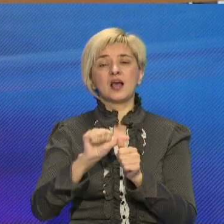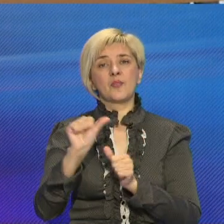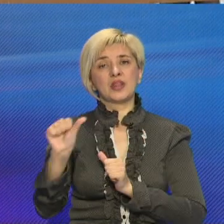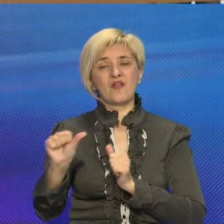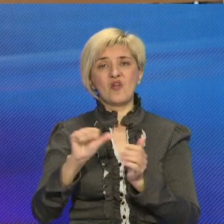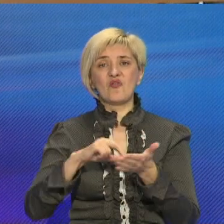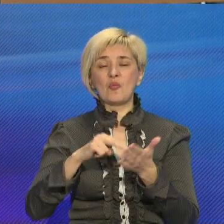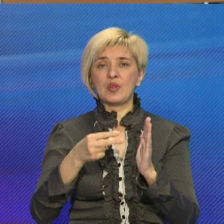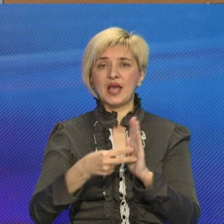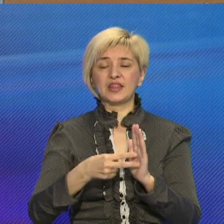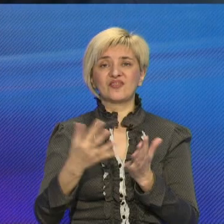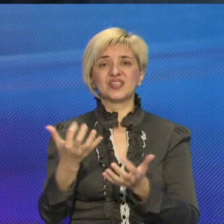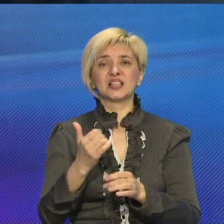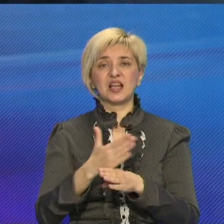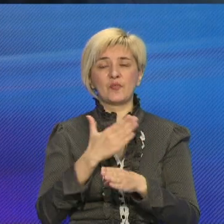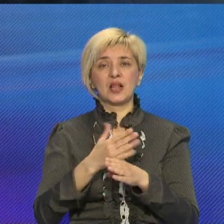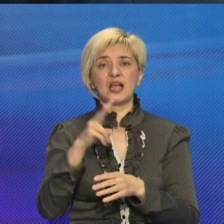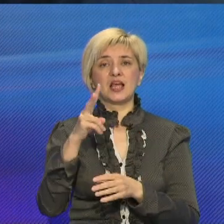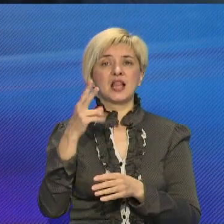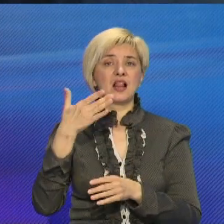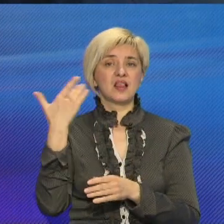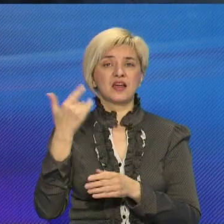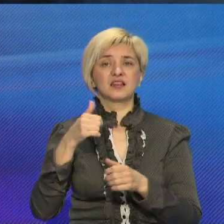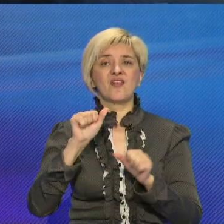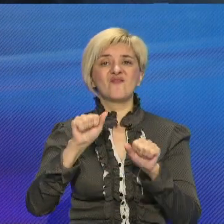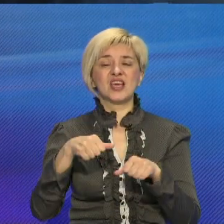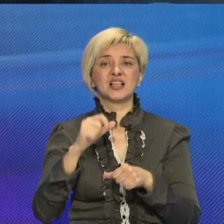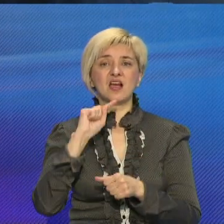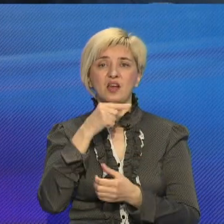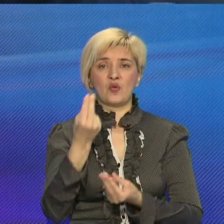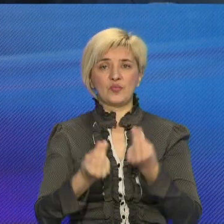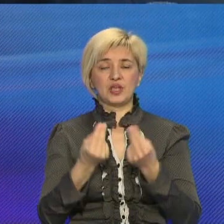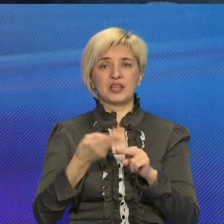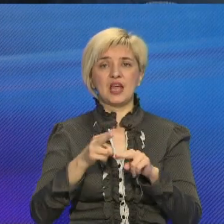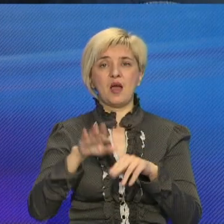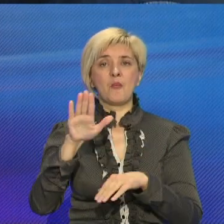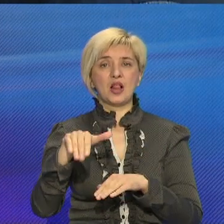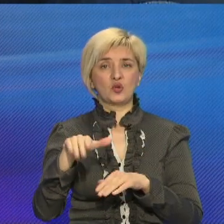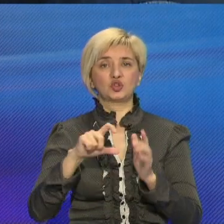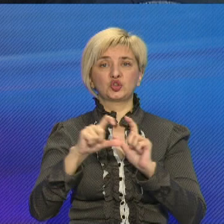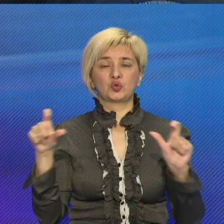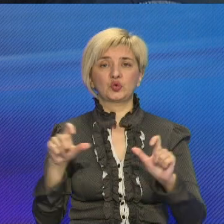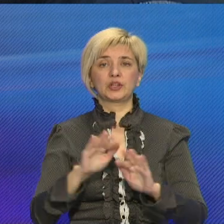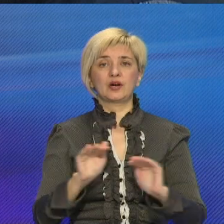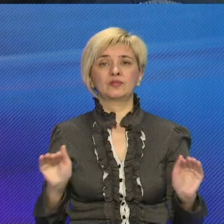спеціалістів узяться за розпрацовку лайт-версії економічної гульні для молодших школьників.